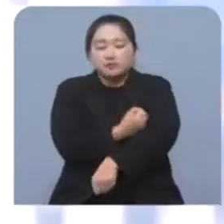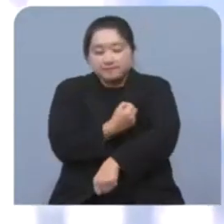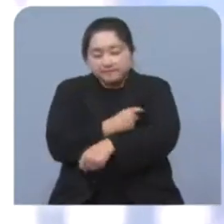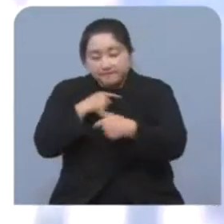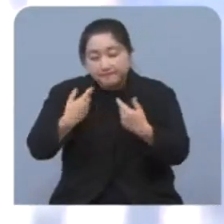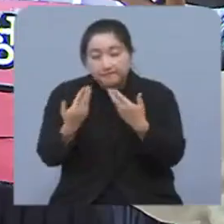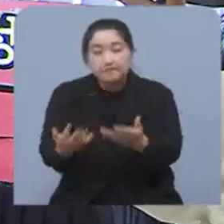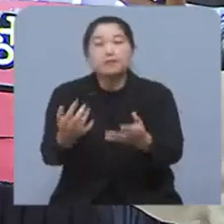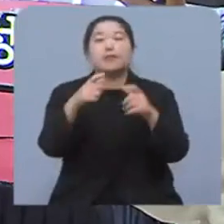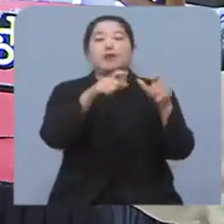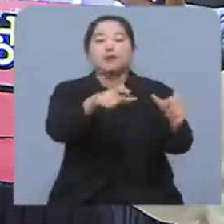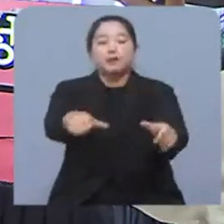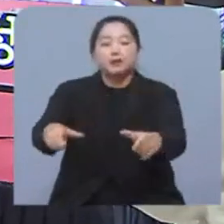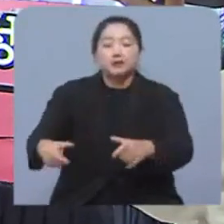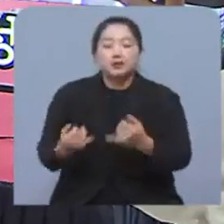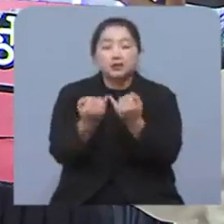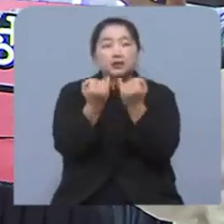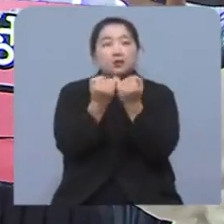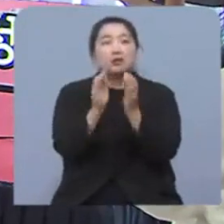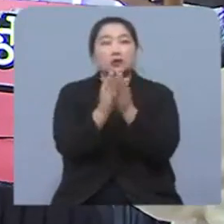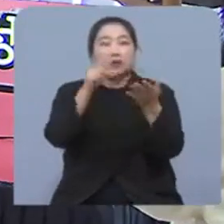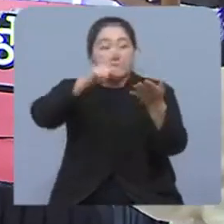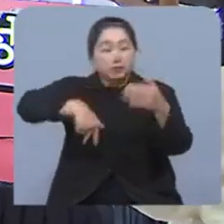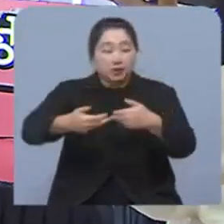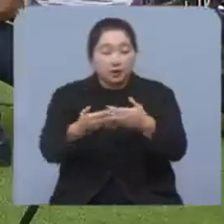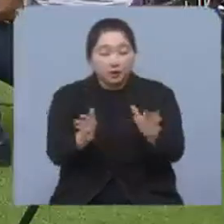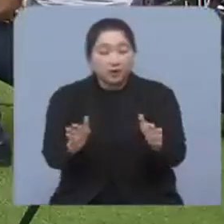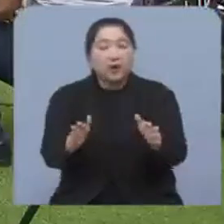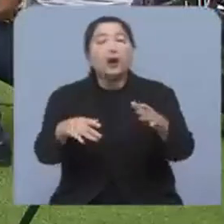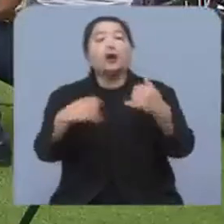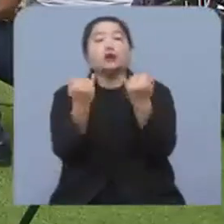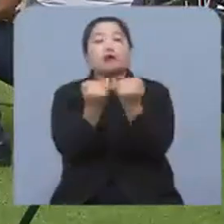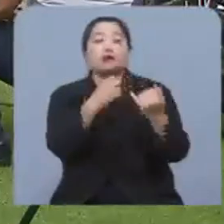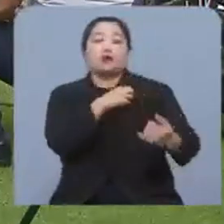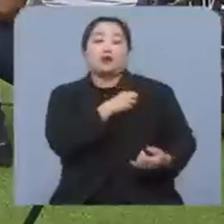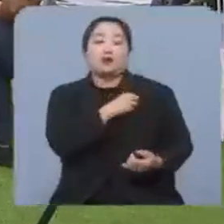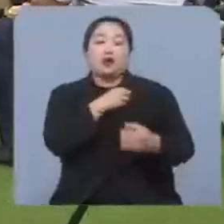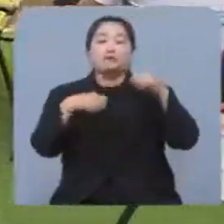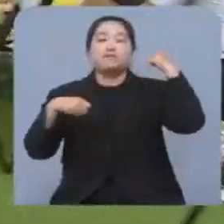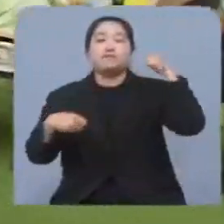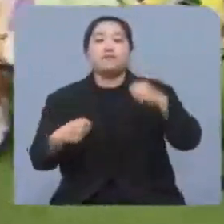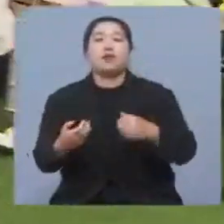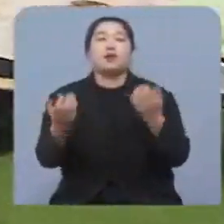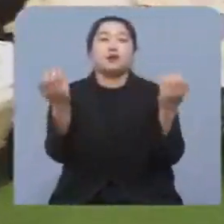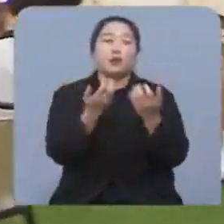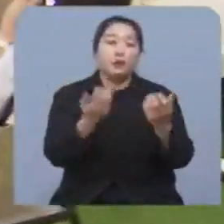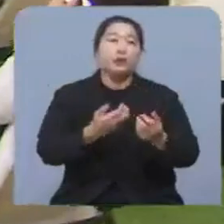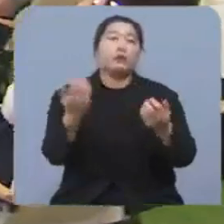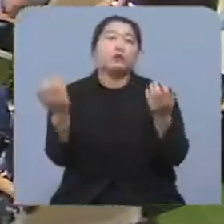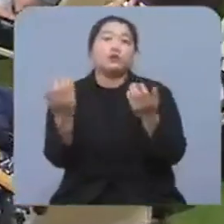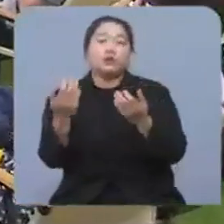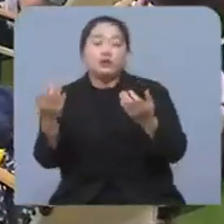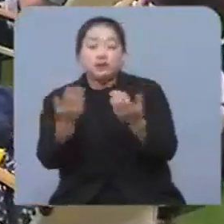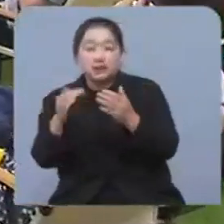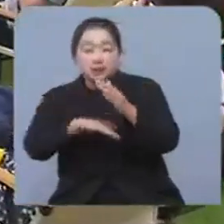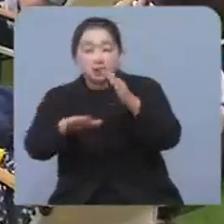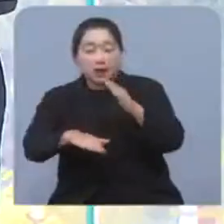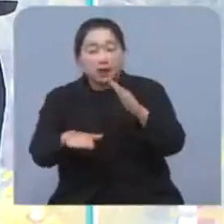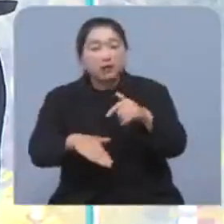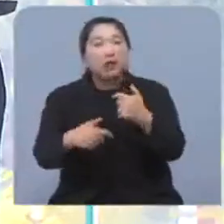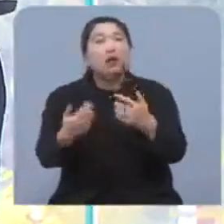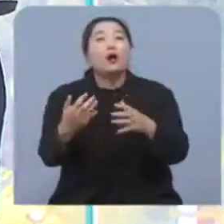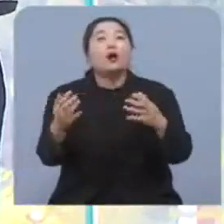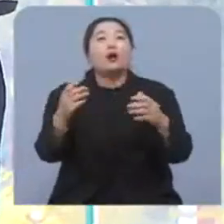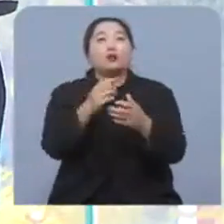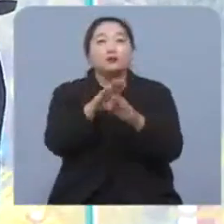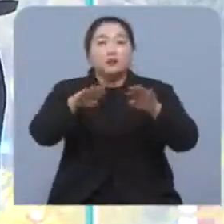지역 여성단체 독서반 회원들이 몸소 연기합니다. 노동과 육아, 일과 가정의 양립을 위한 아빠들의